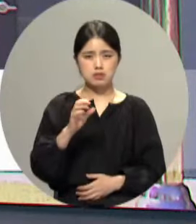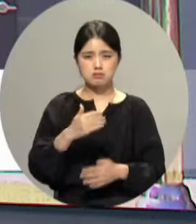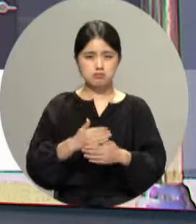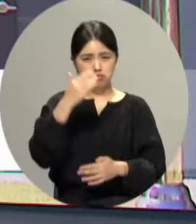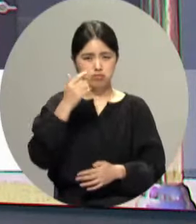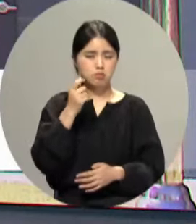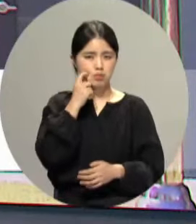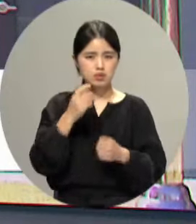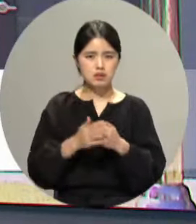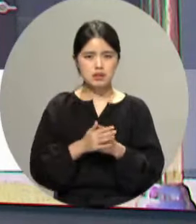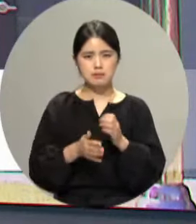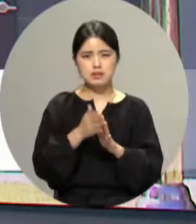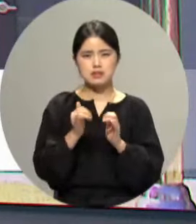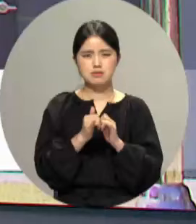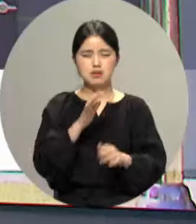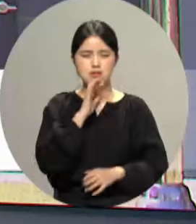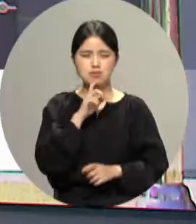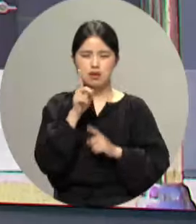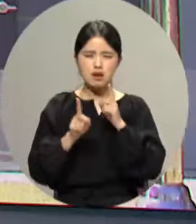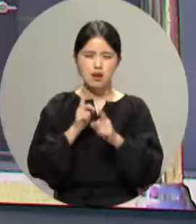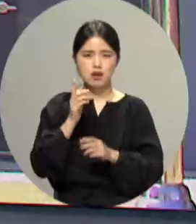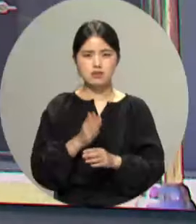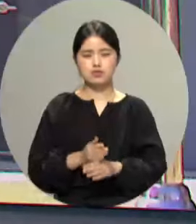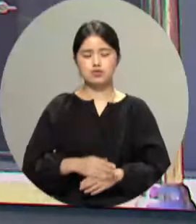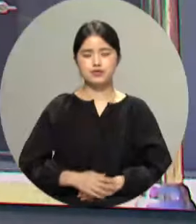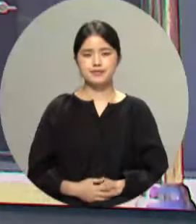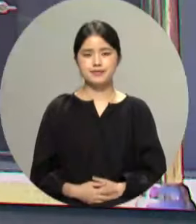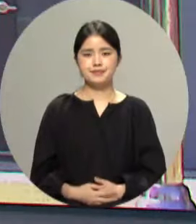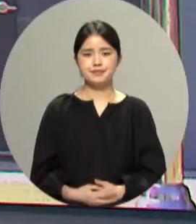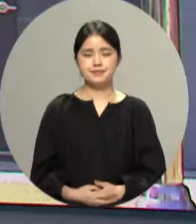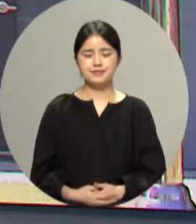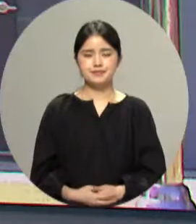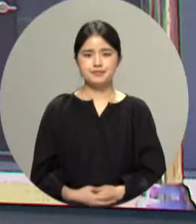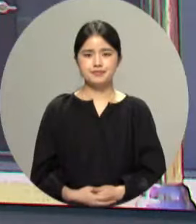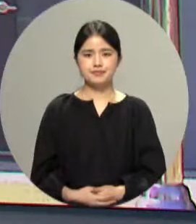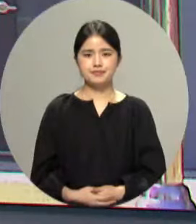못하면서 시민들의 질타가 이어지고 있습니다 전재용